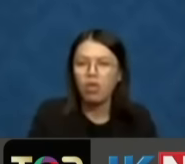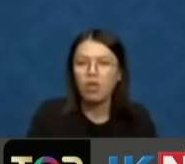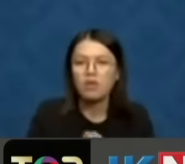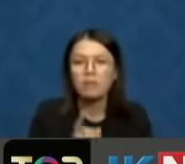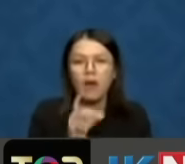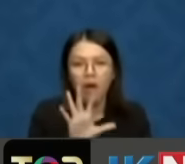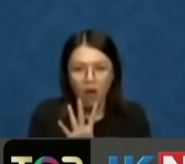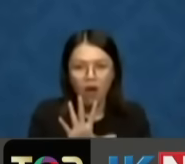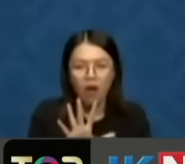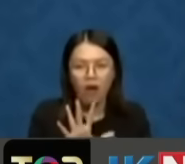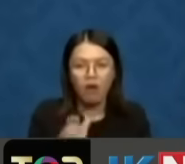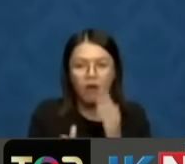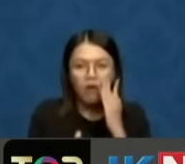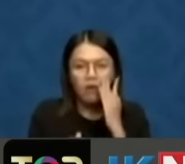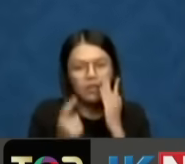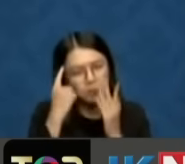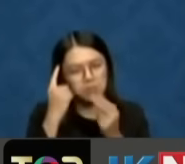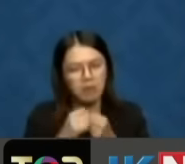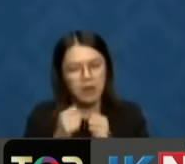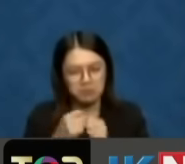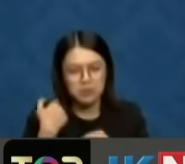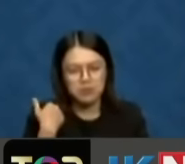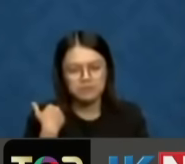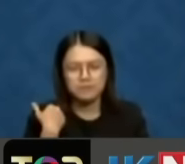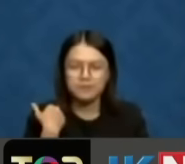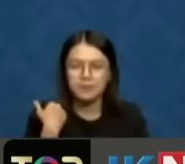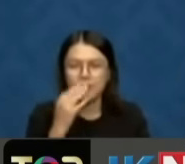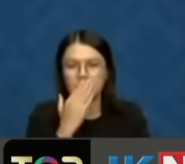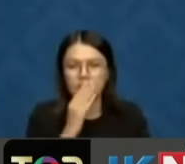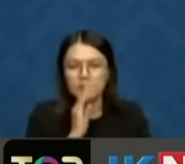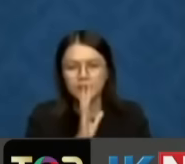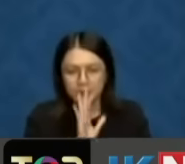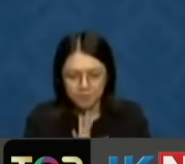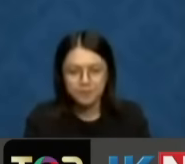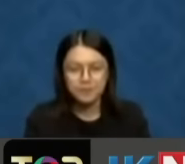ระเบิดเวลาที่จะทำให้ภาคการคลังของรัฐมีความอ่อนไหว